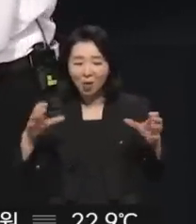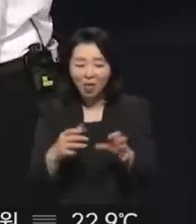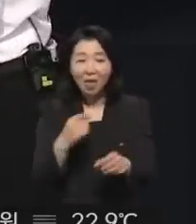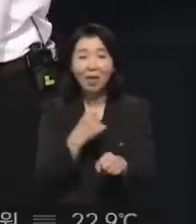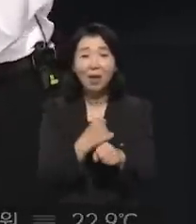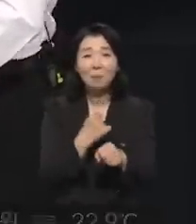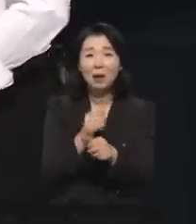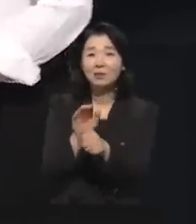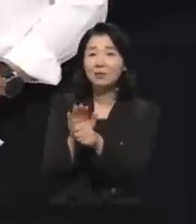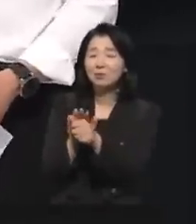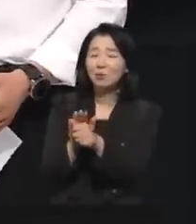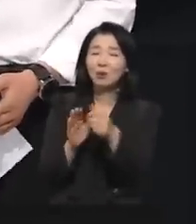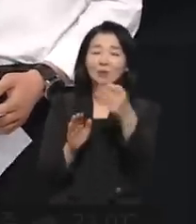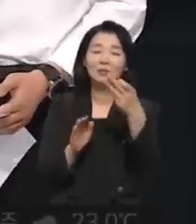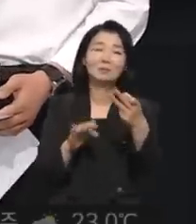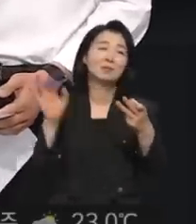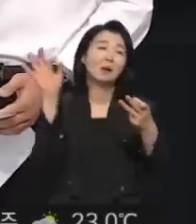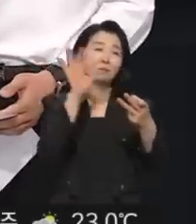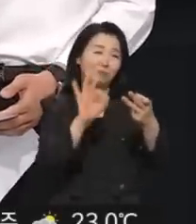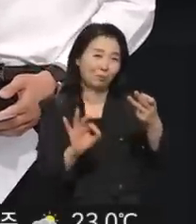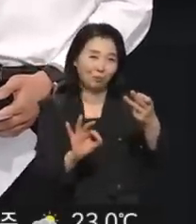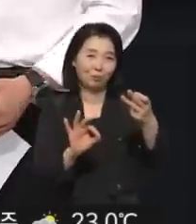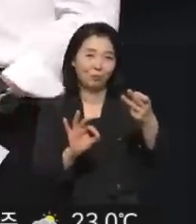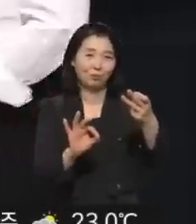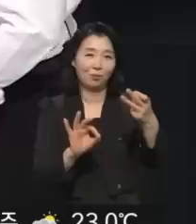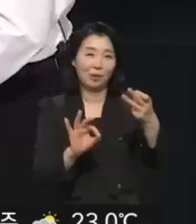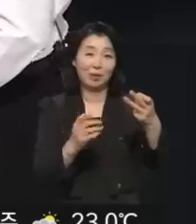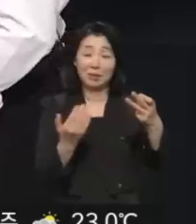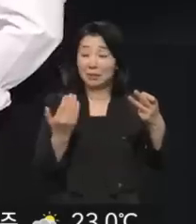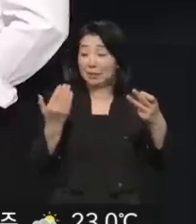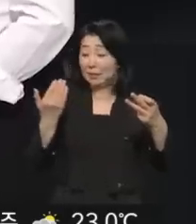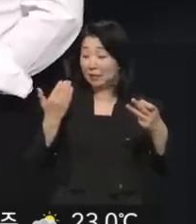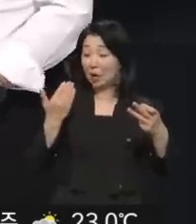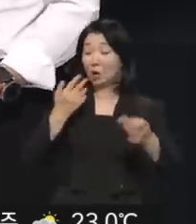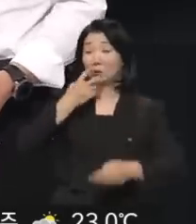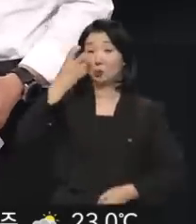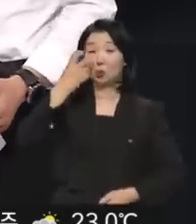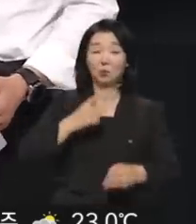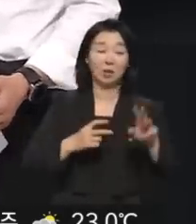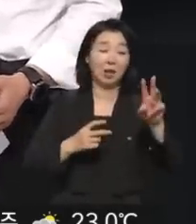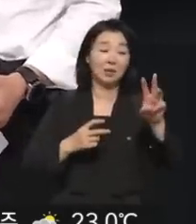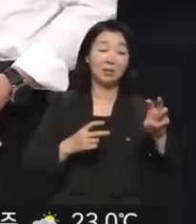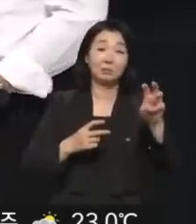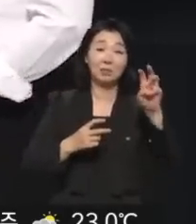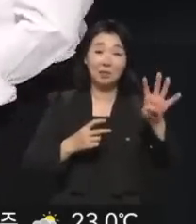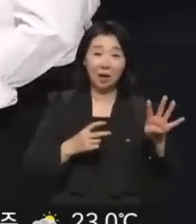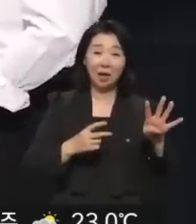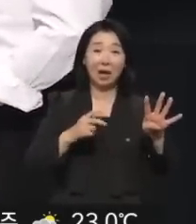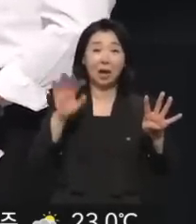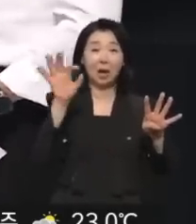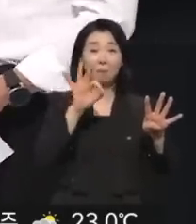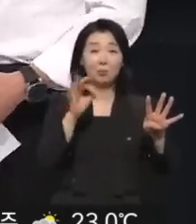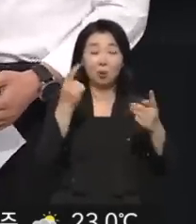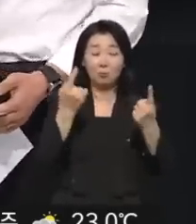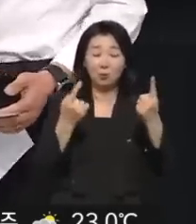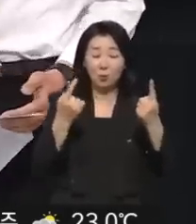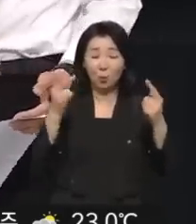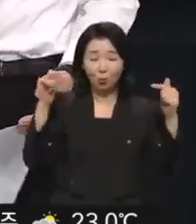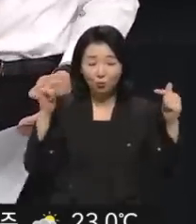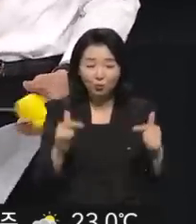지지율은 13%로 나타났습니다. 직전 조사인 24%보다